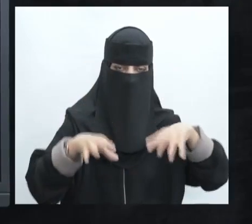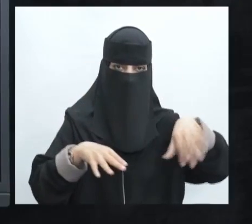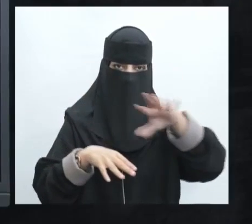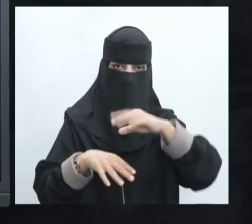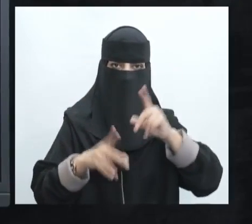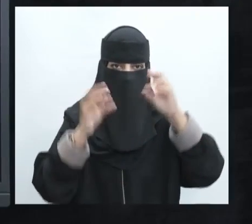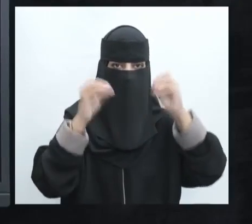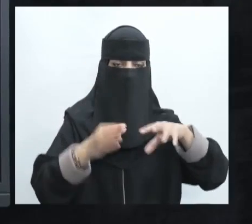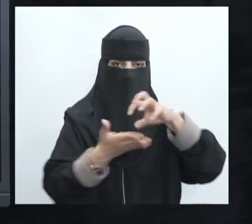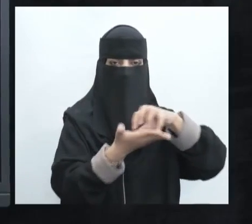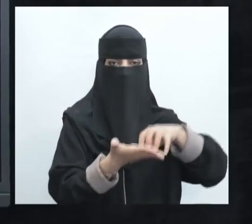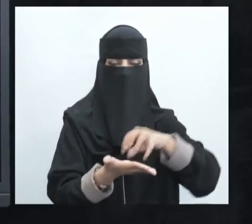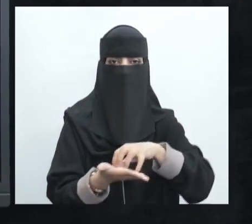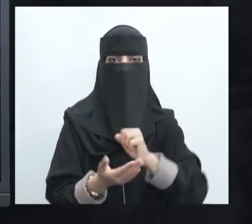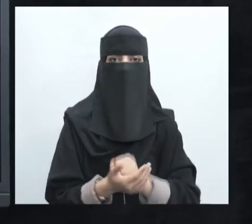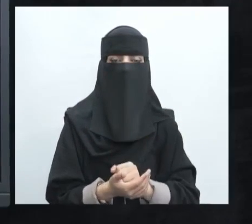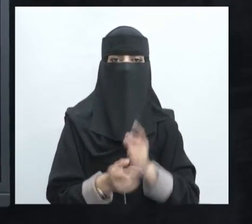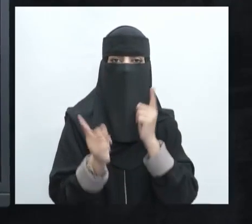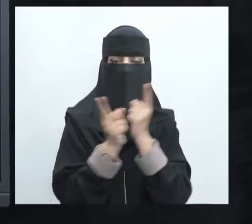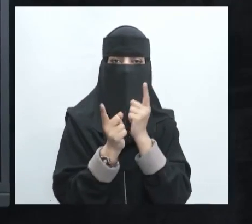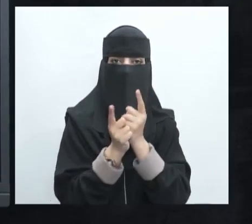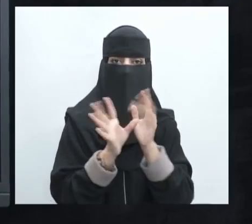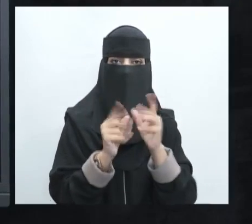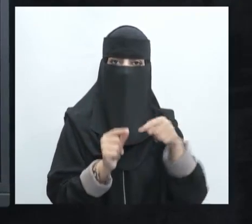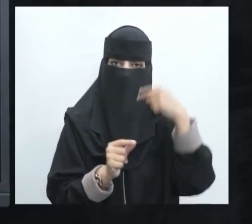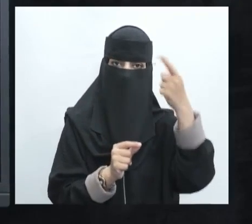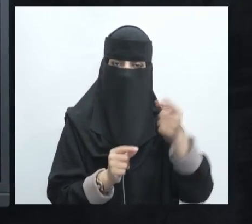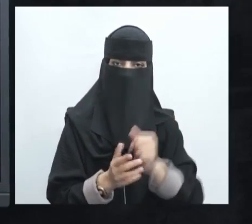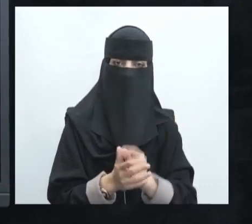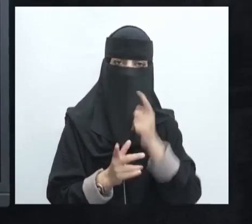يجعلكم مباركين أينما كنتم. ألتقي بكم في حصة قادمة على خير.